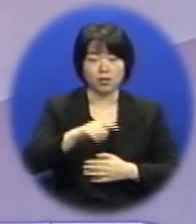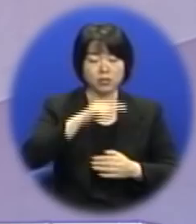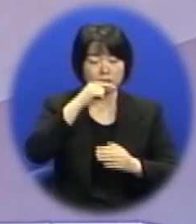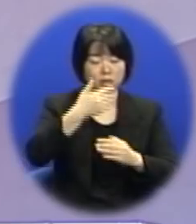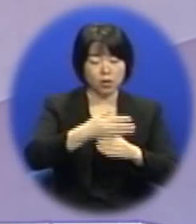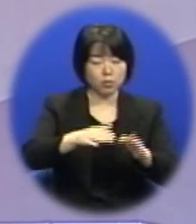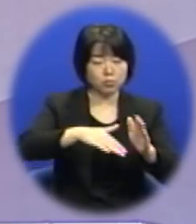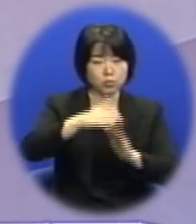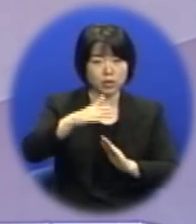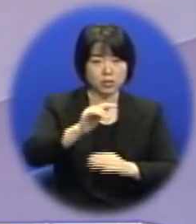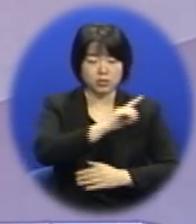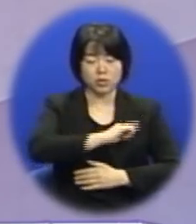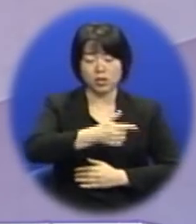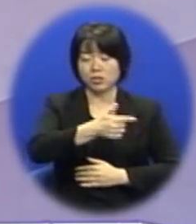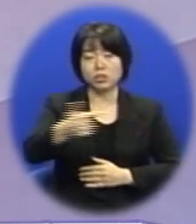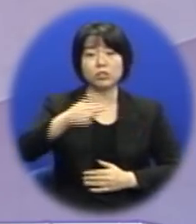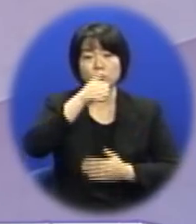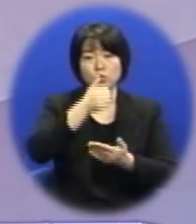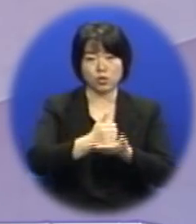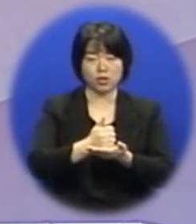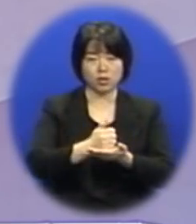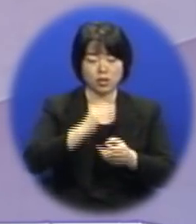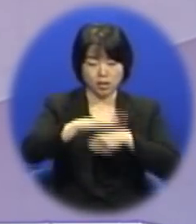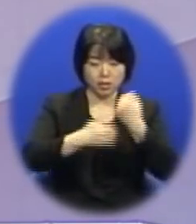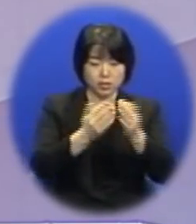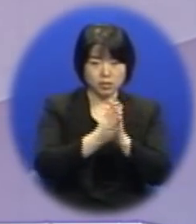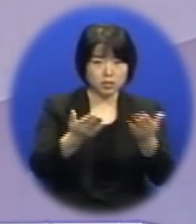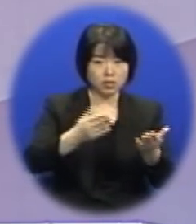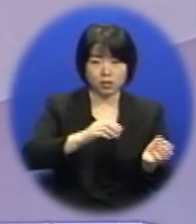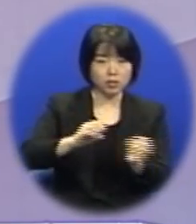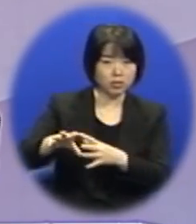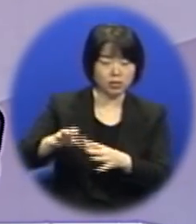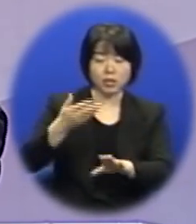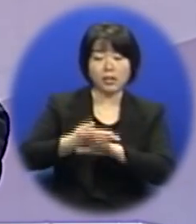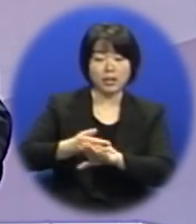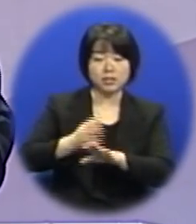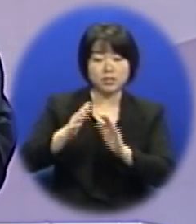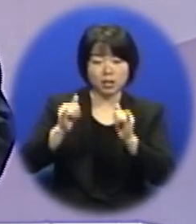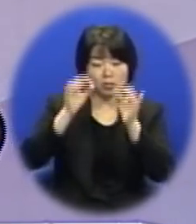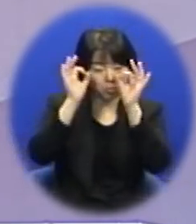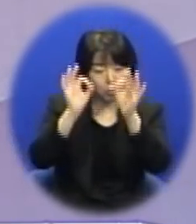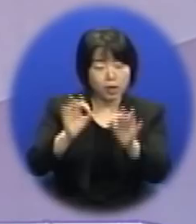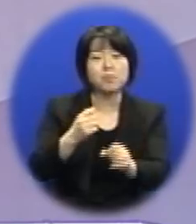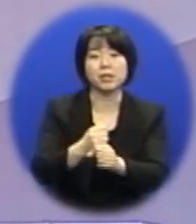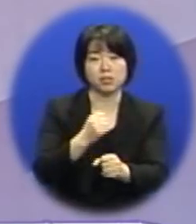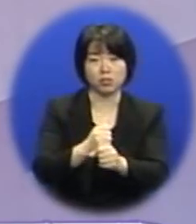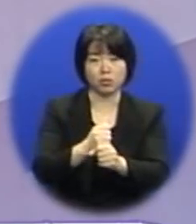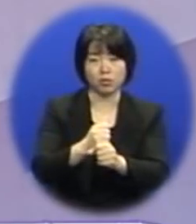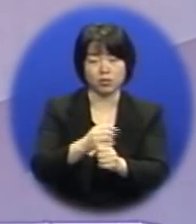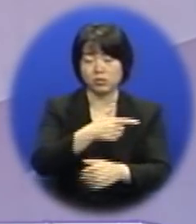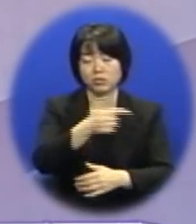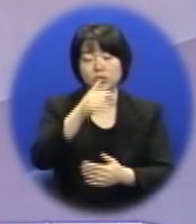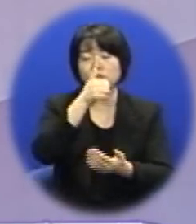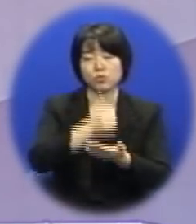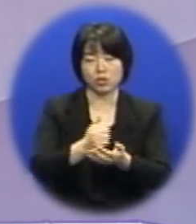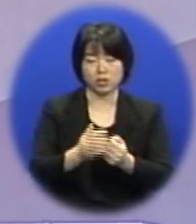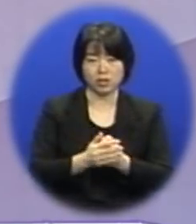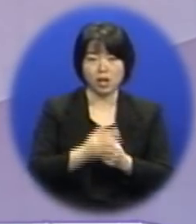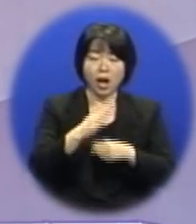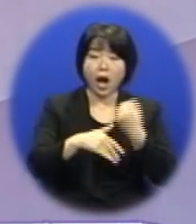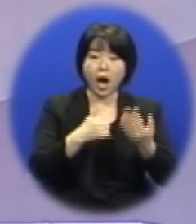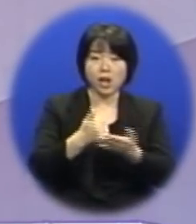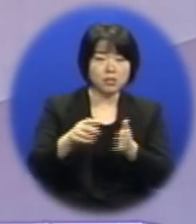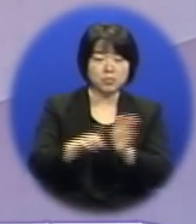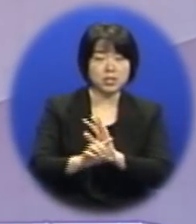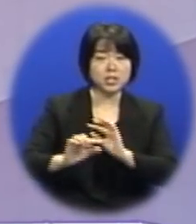죄입니다. 성경 잃어버리는 게 죄예요. 남이 보게 하는 거. 아니 세상에 하나님도 안 믿는 그